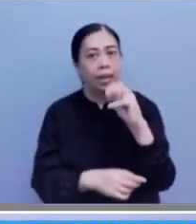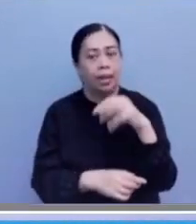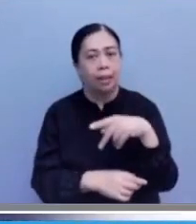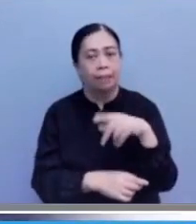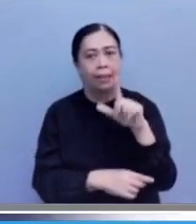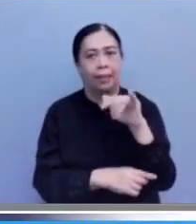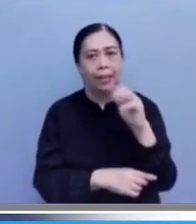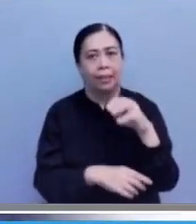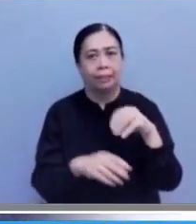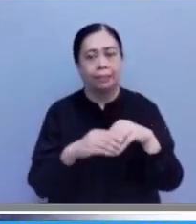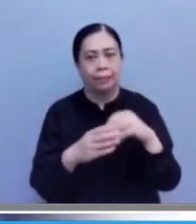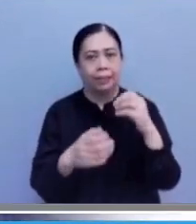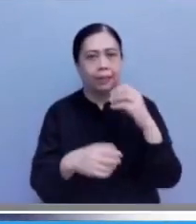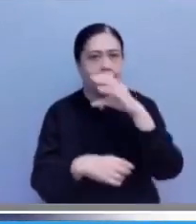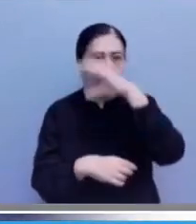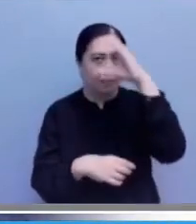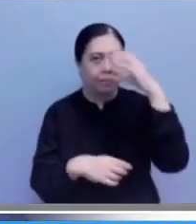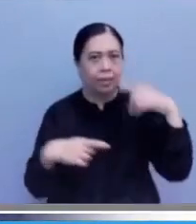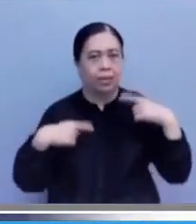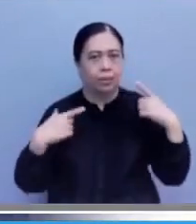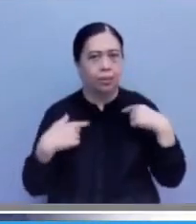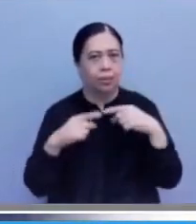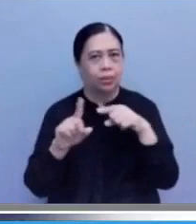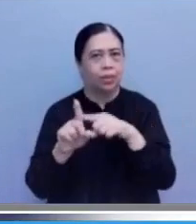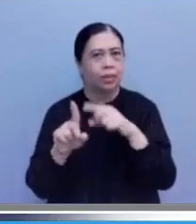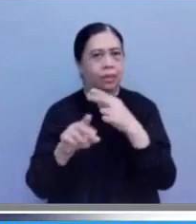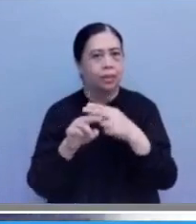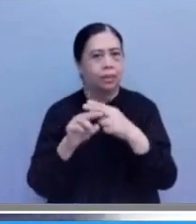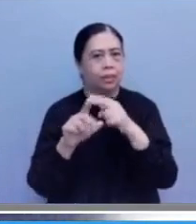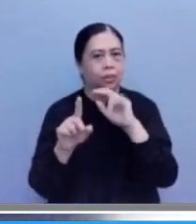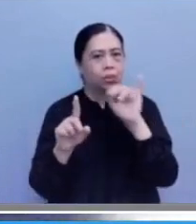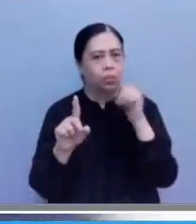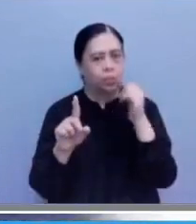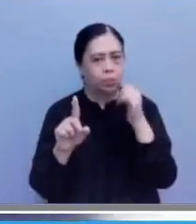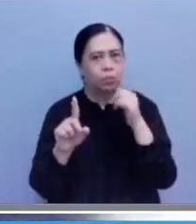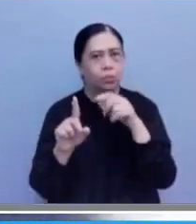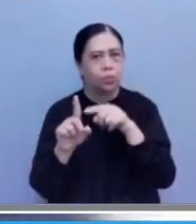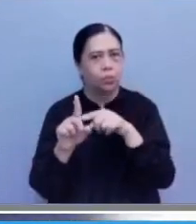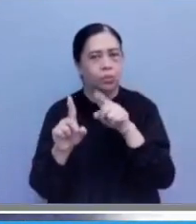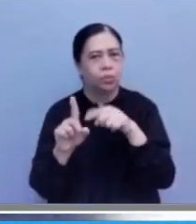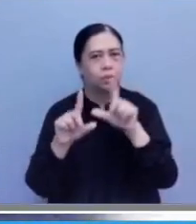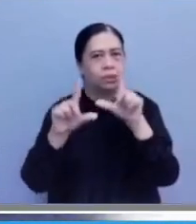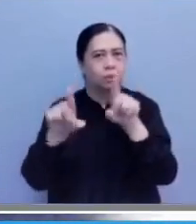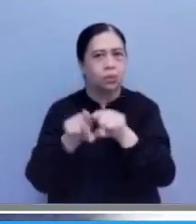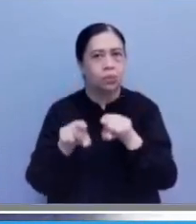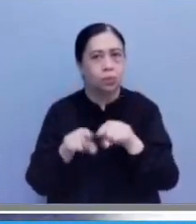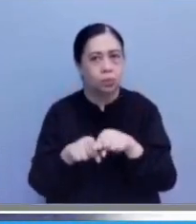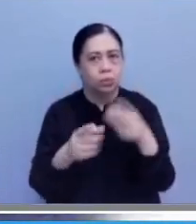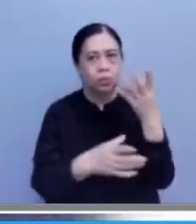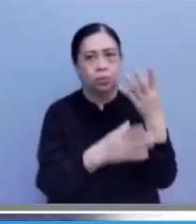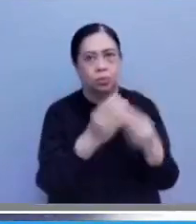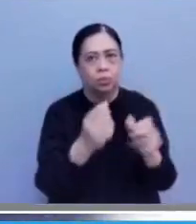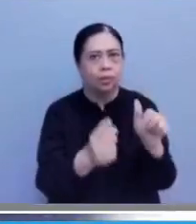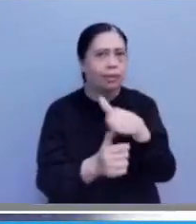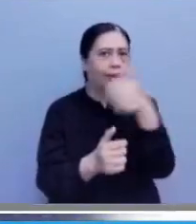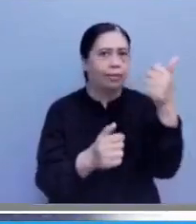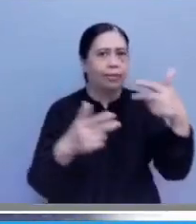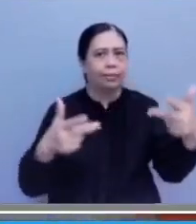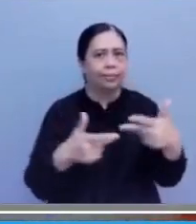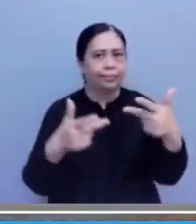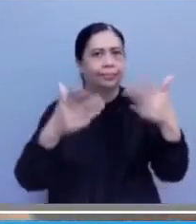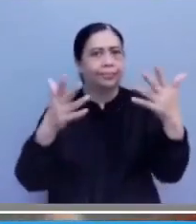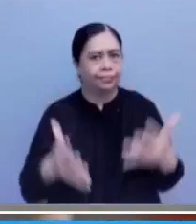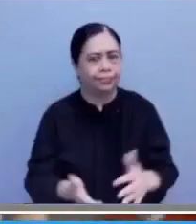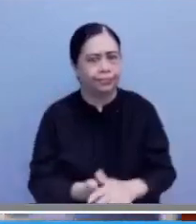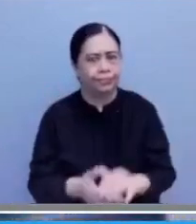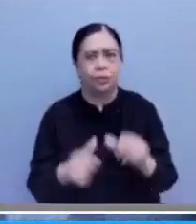Laguna. Ang isa po sa mga akusado na si Julie Patidongan, suspect din sa pagkawala ng iba pang sabungero. Tuloy rin